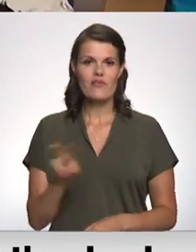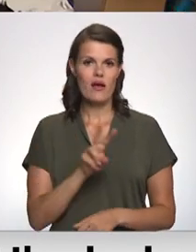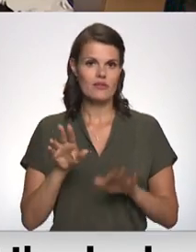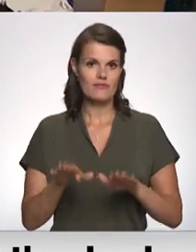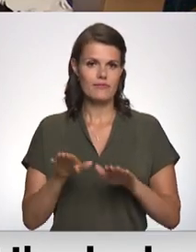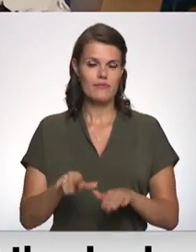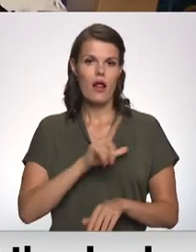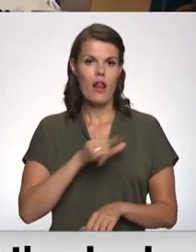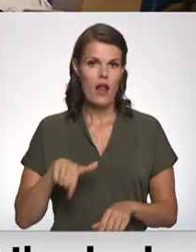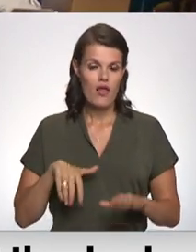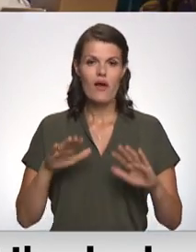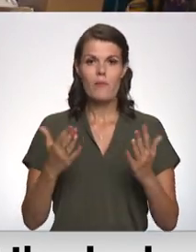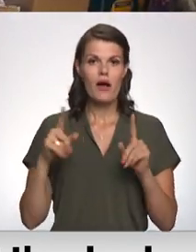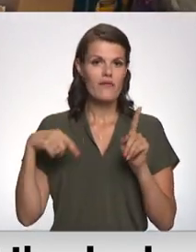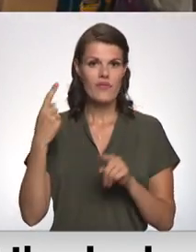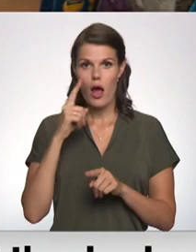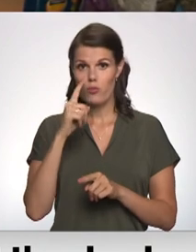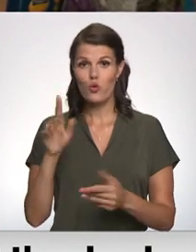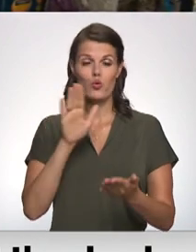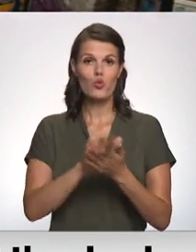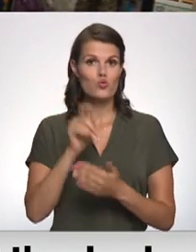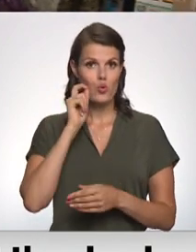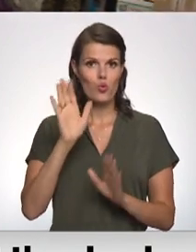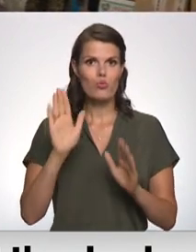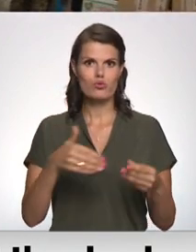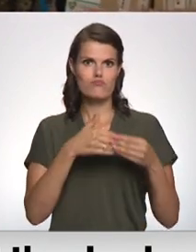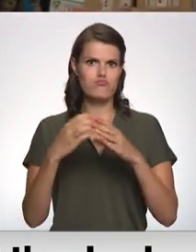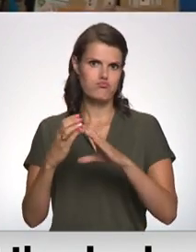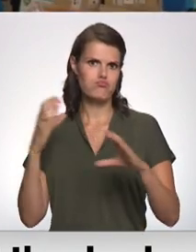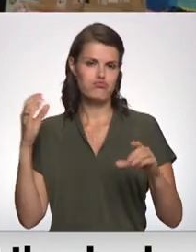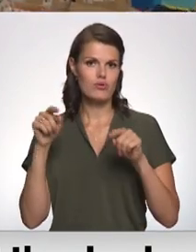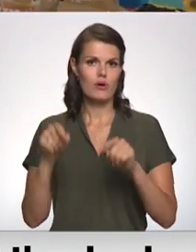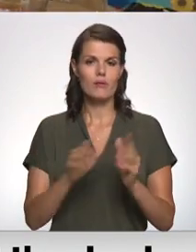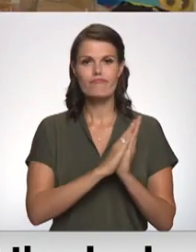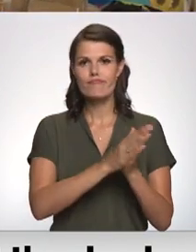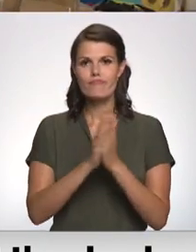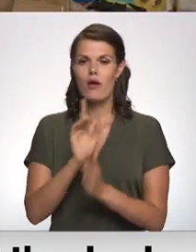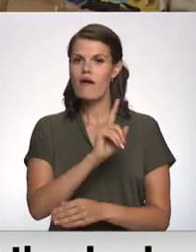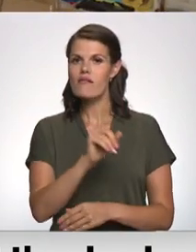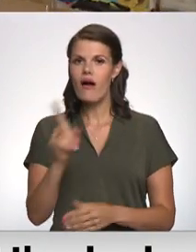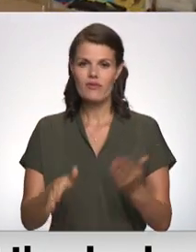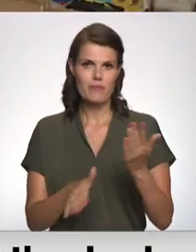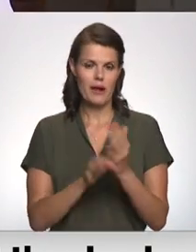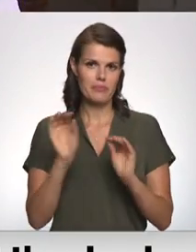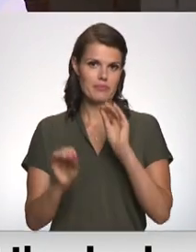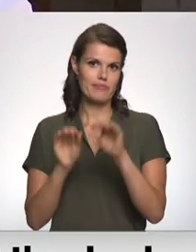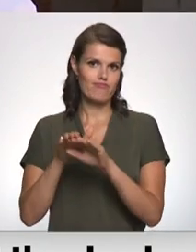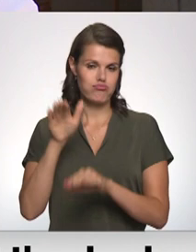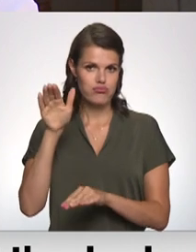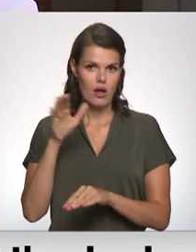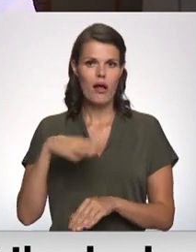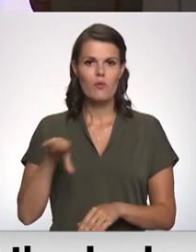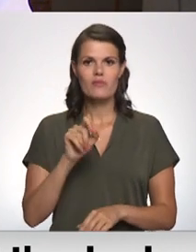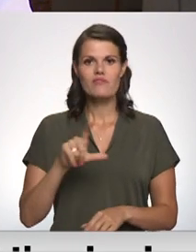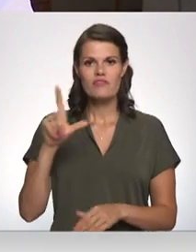patvērumu. Taču nākamā nedēļa uz Ukrainu tiks nogādāta liela palīdzības krava, kur aicināts ik viens palīdzēt piepildīt. Visvairāk mums